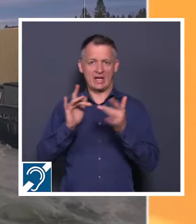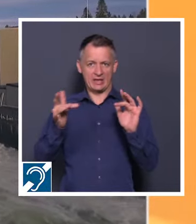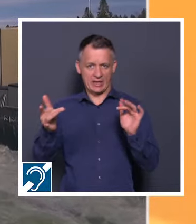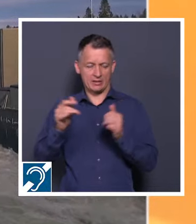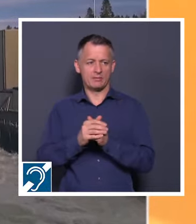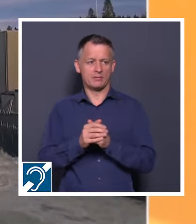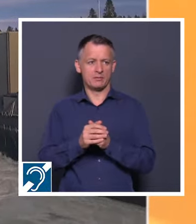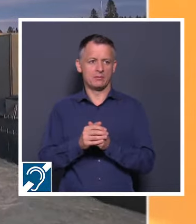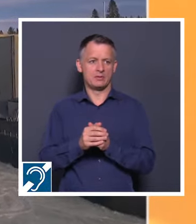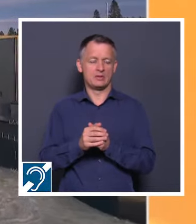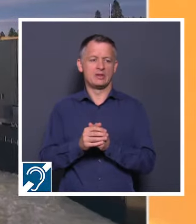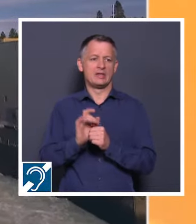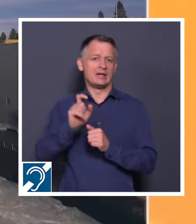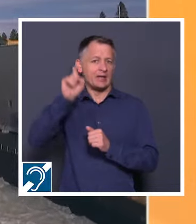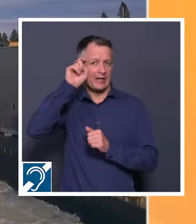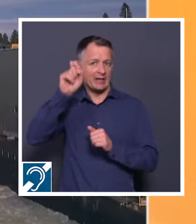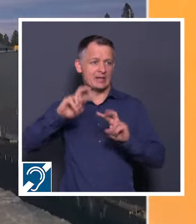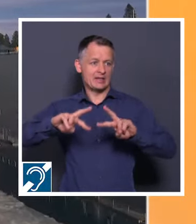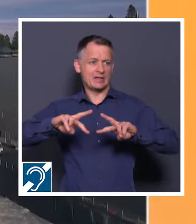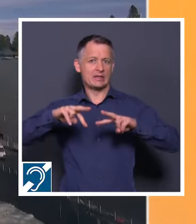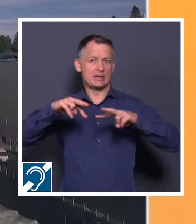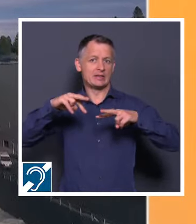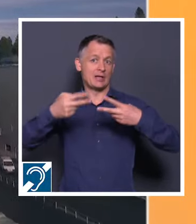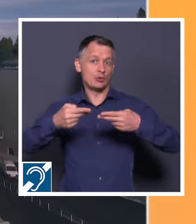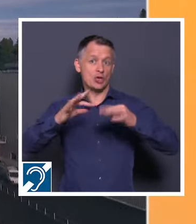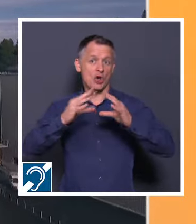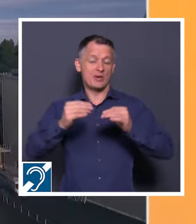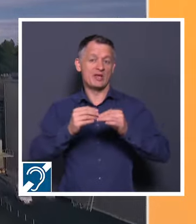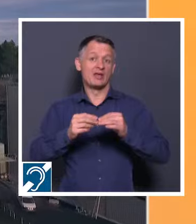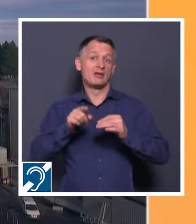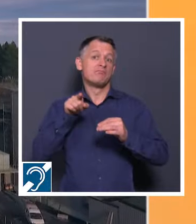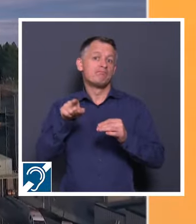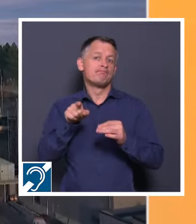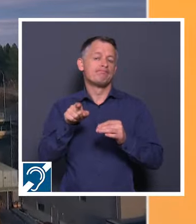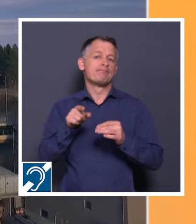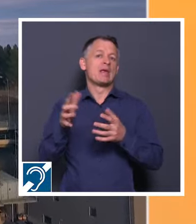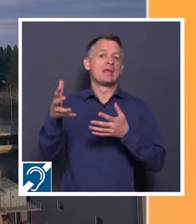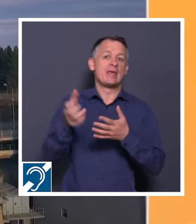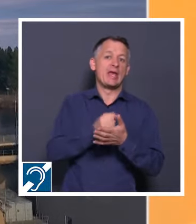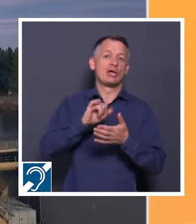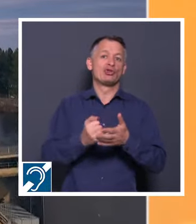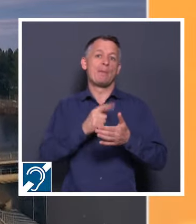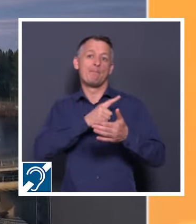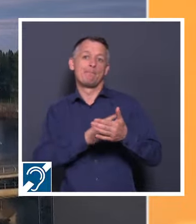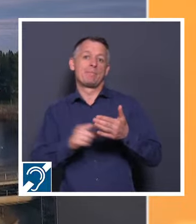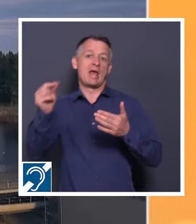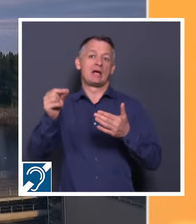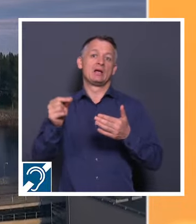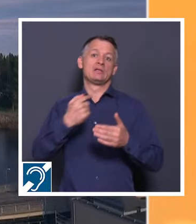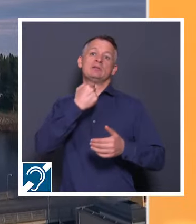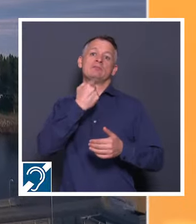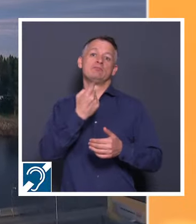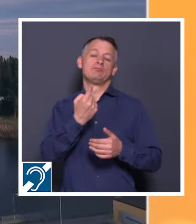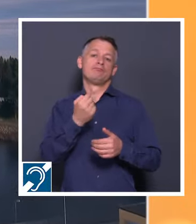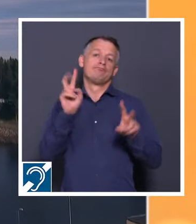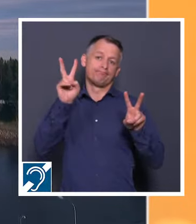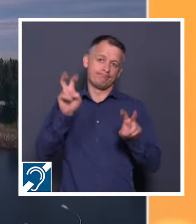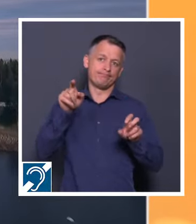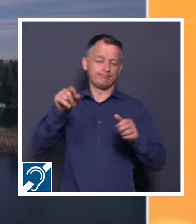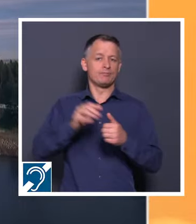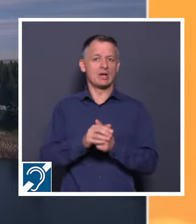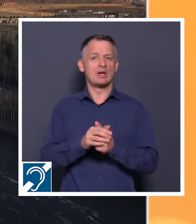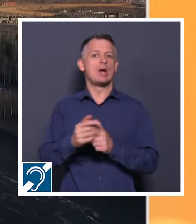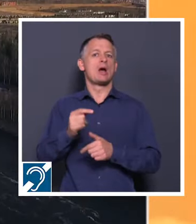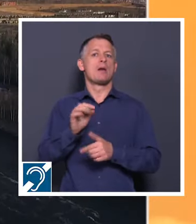România, în română este ia și pleacă, grab and go, care promitea practic o experiență